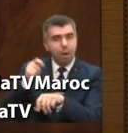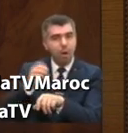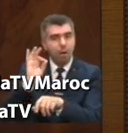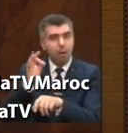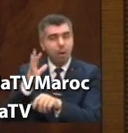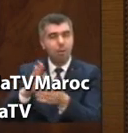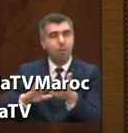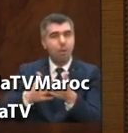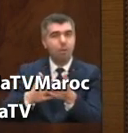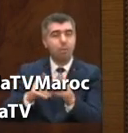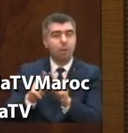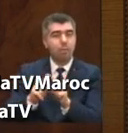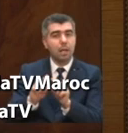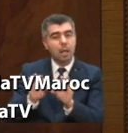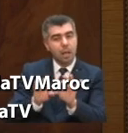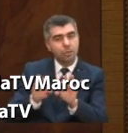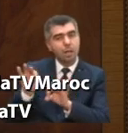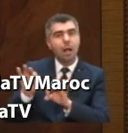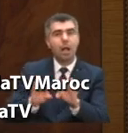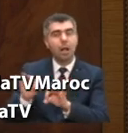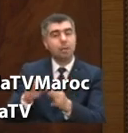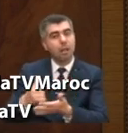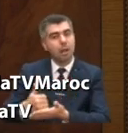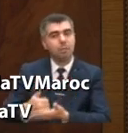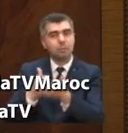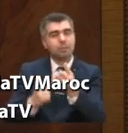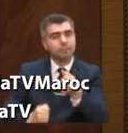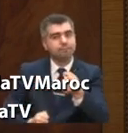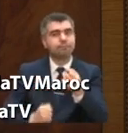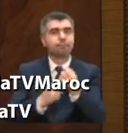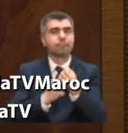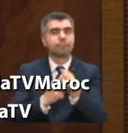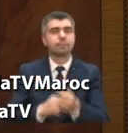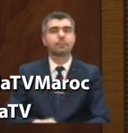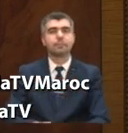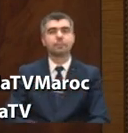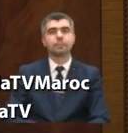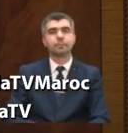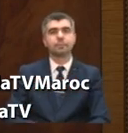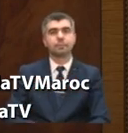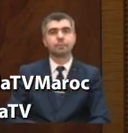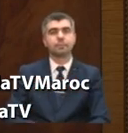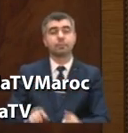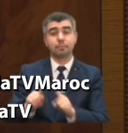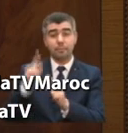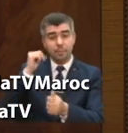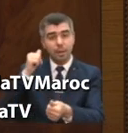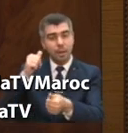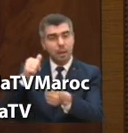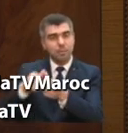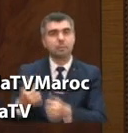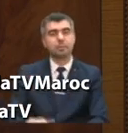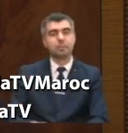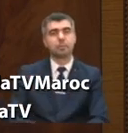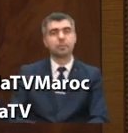من الاستفادة من الإجراءات لتخفيف من تداعيات الجائحة، وكذا استحضار وضعية